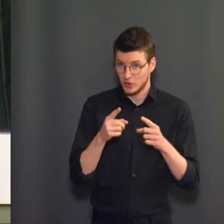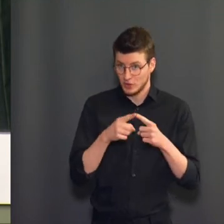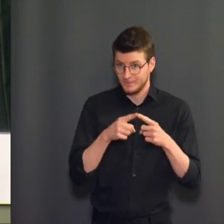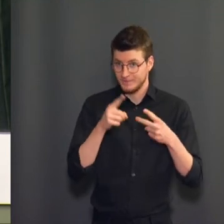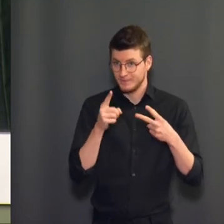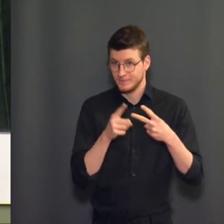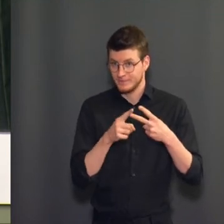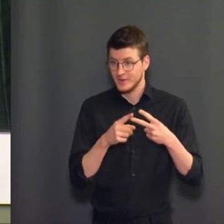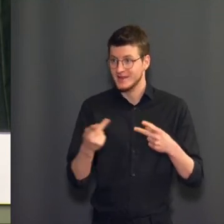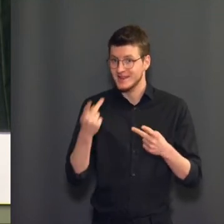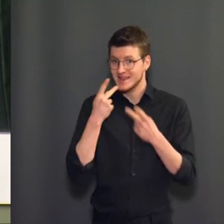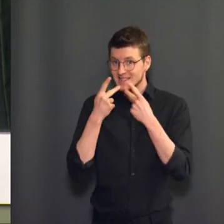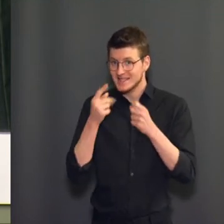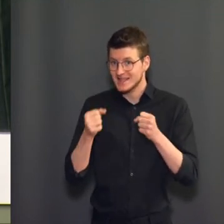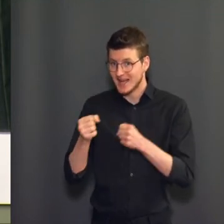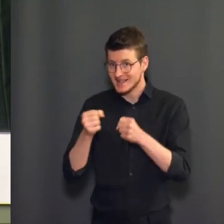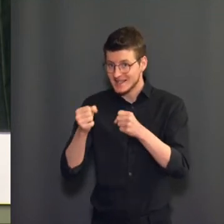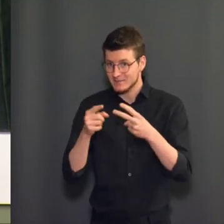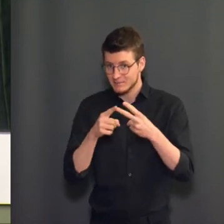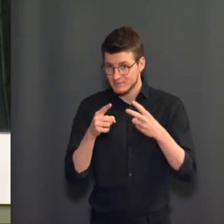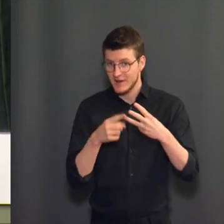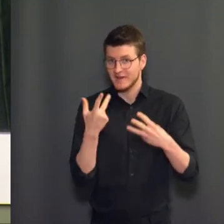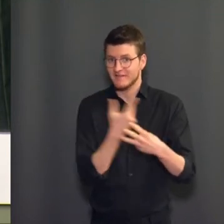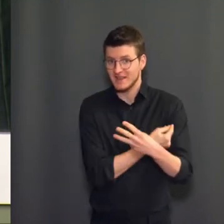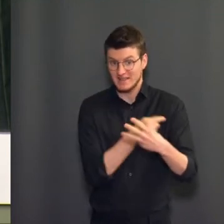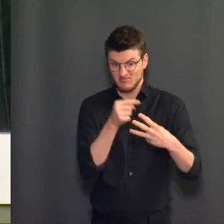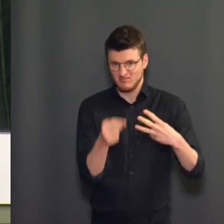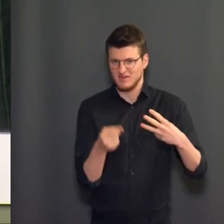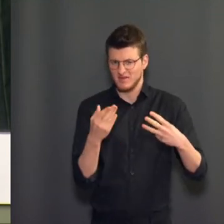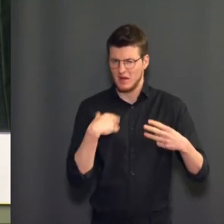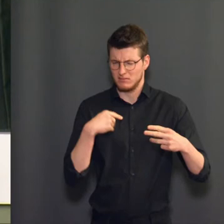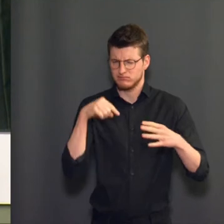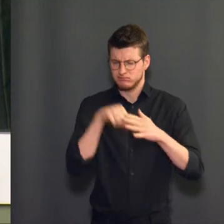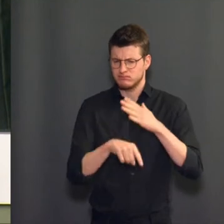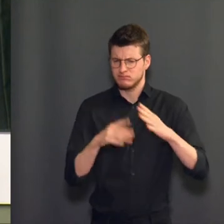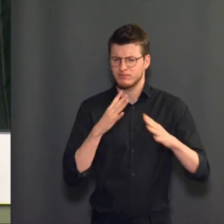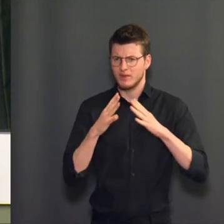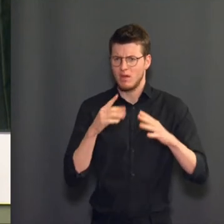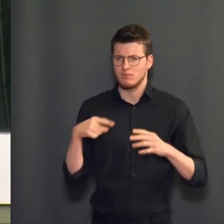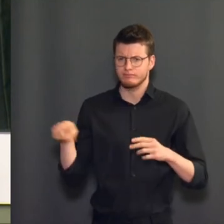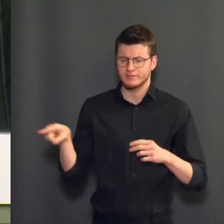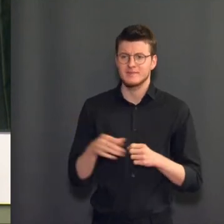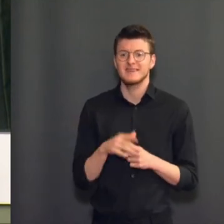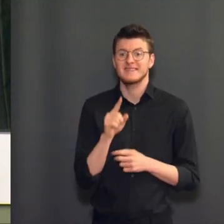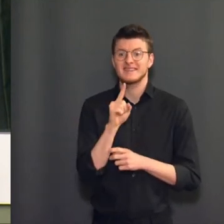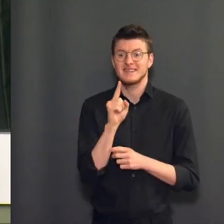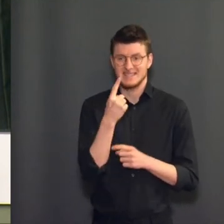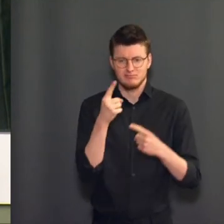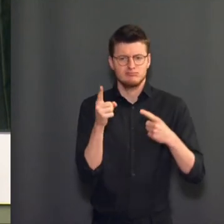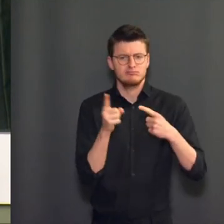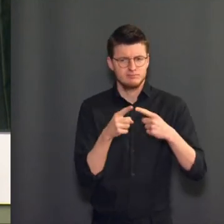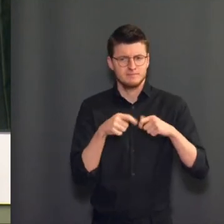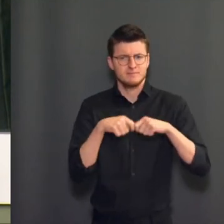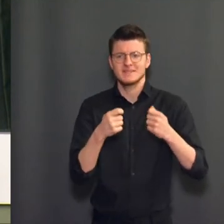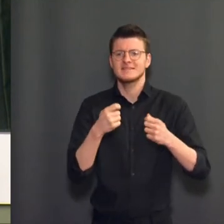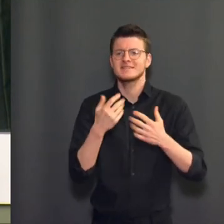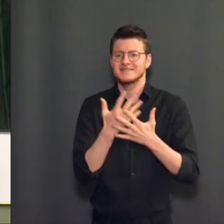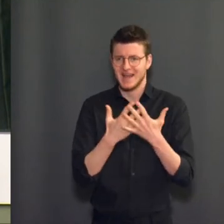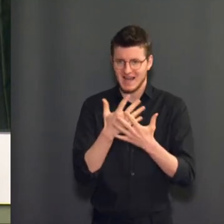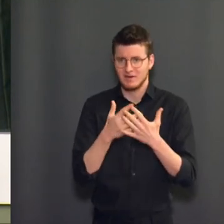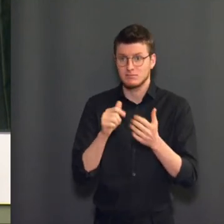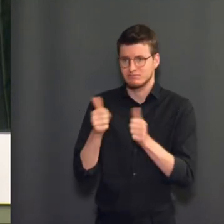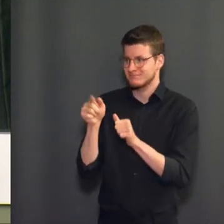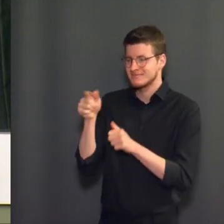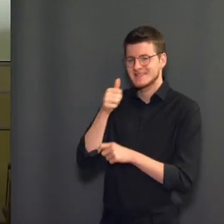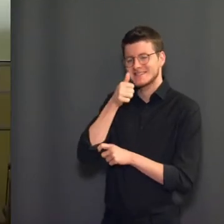teststrategie en vaccinatie. Maar we beginnen met cijfers en met Steven van Gucht.